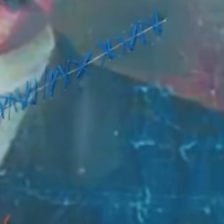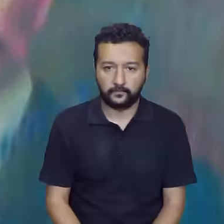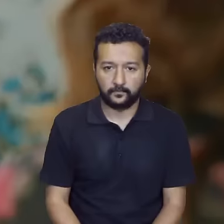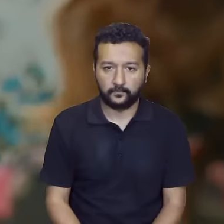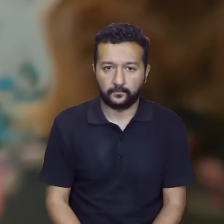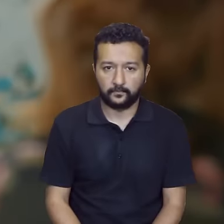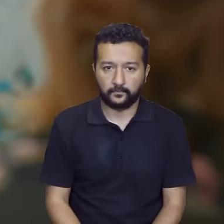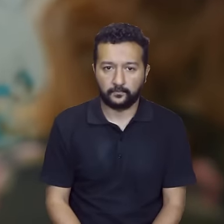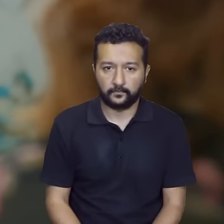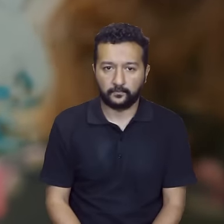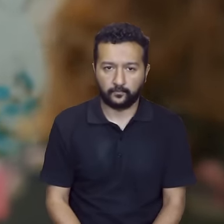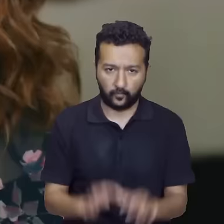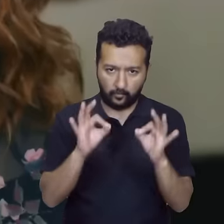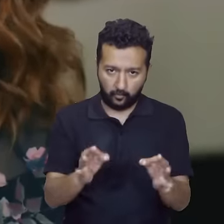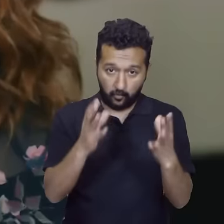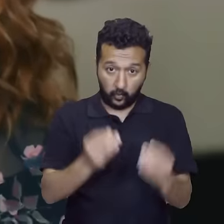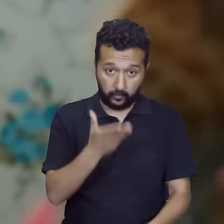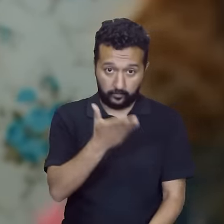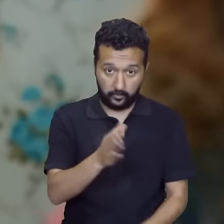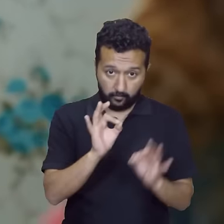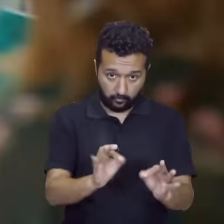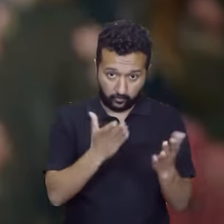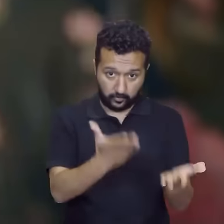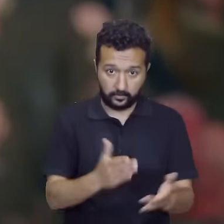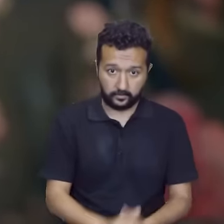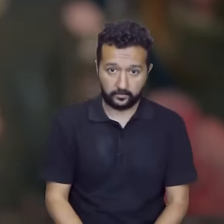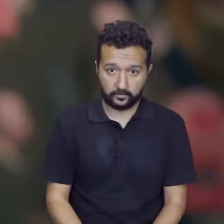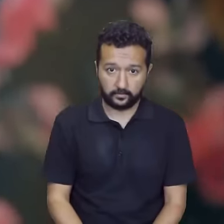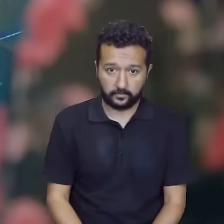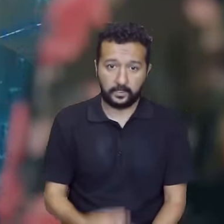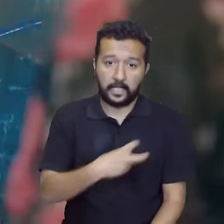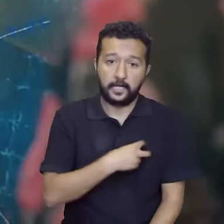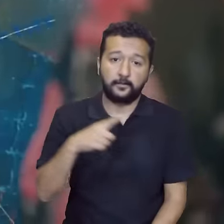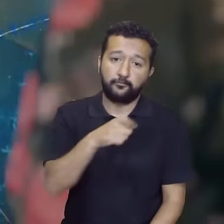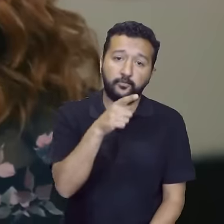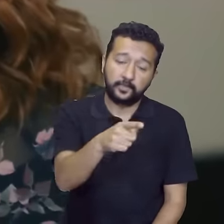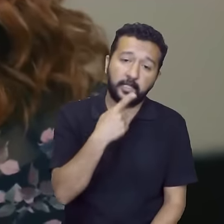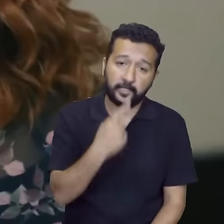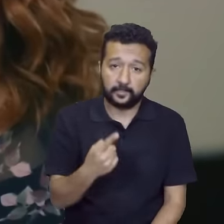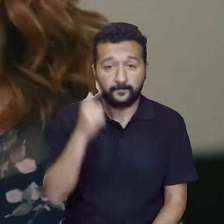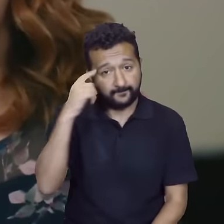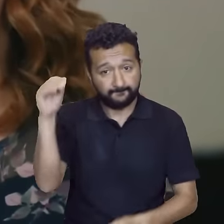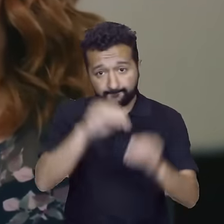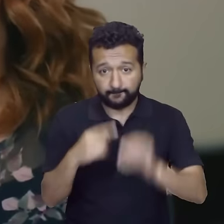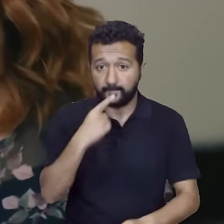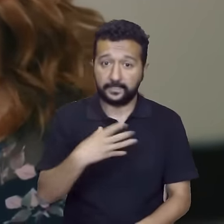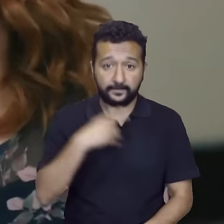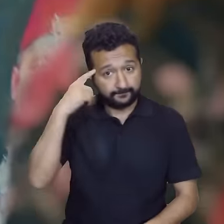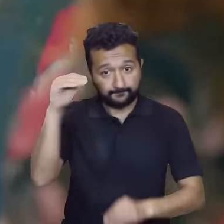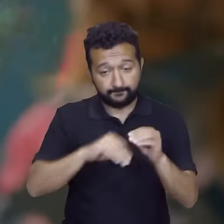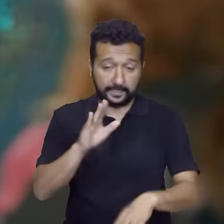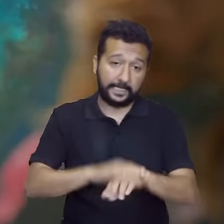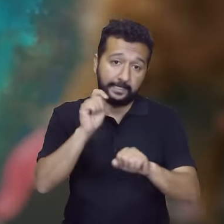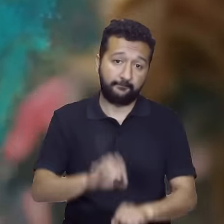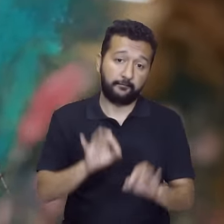Tablo renkli iplerle dikili. Bu mudur yani? Bu mu? Aşk bacım, sen yorum kat dedin, ben de kendi yorumumu